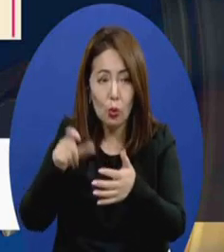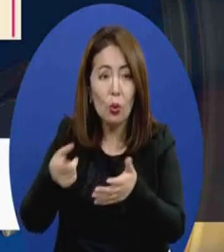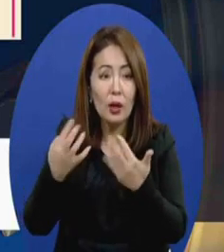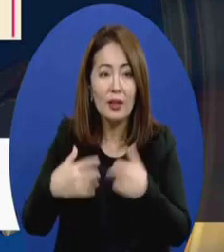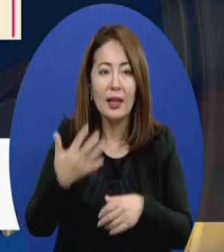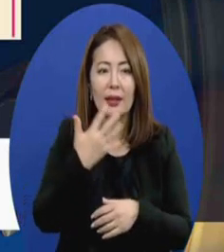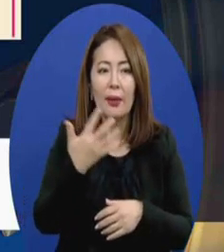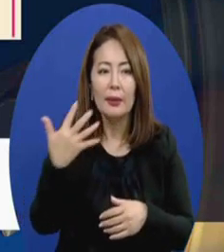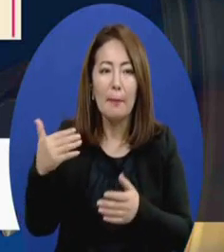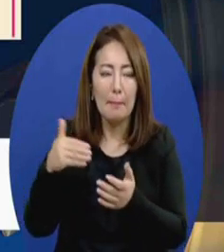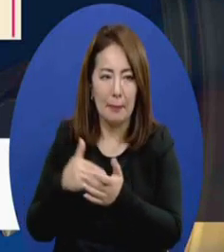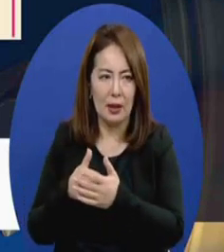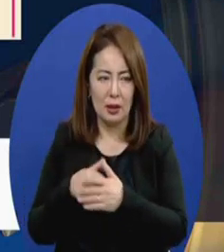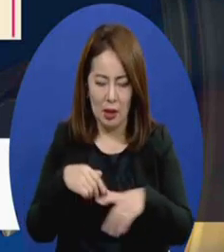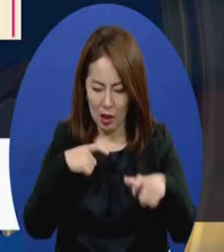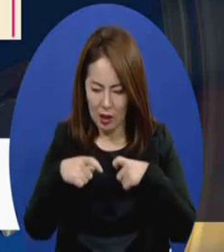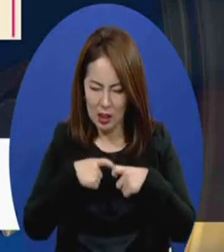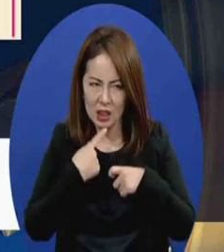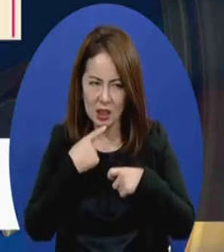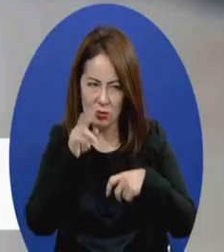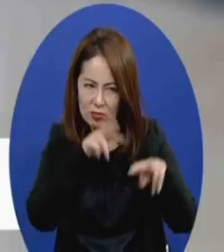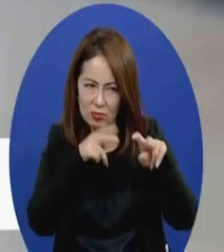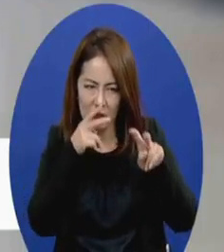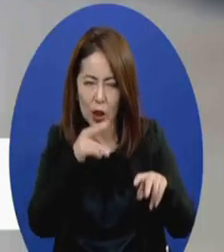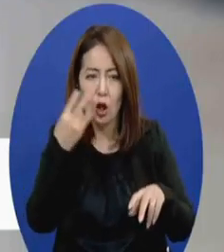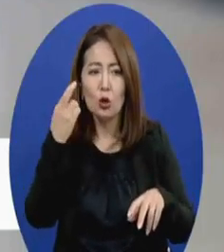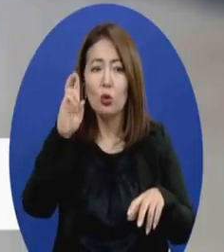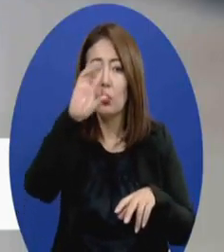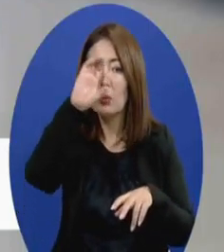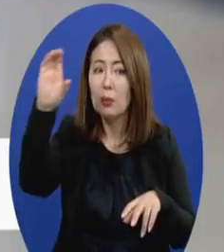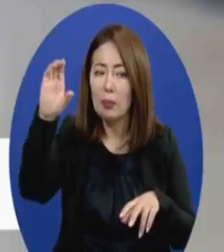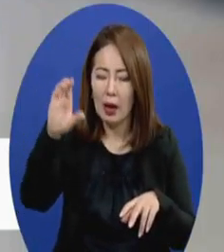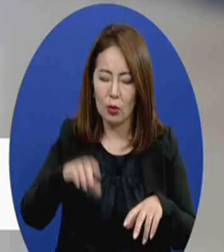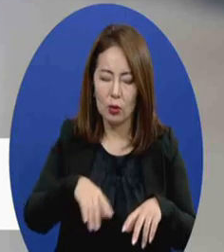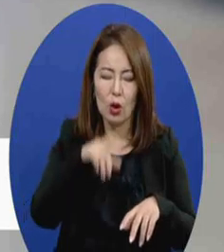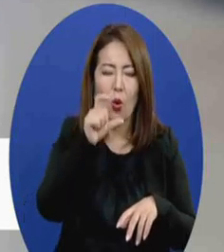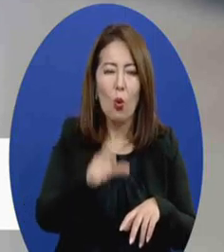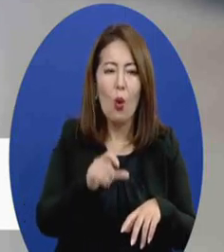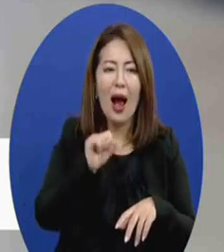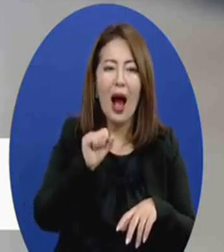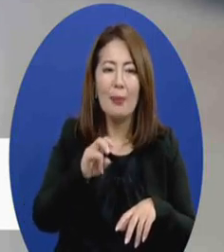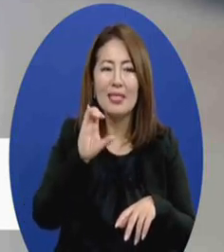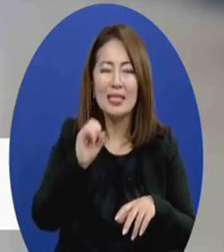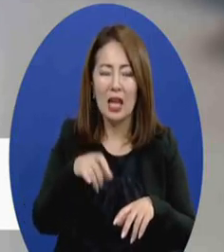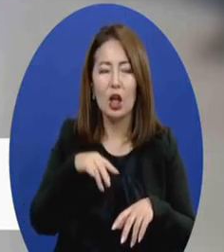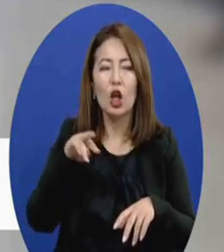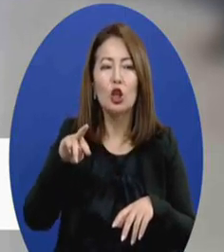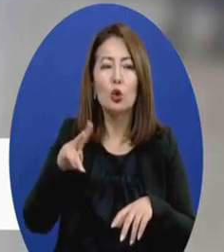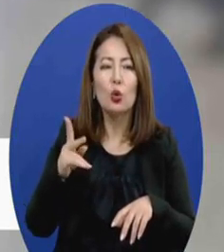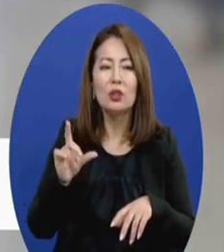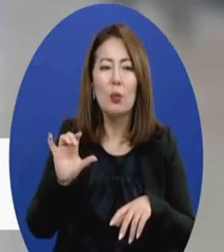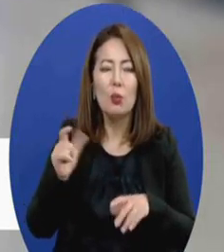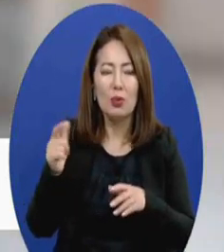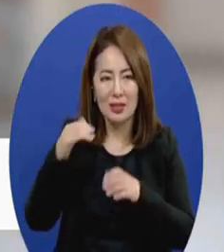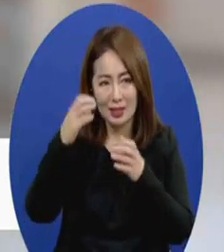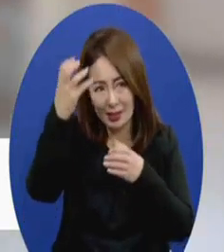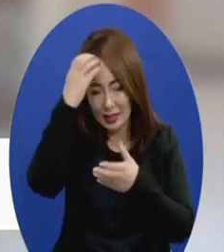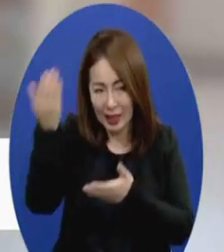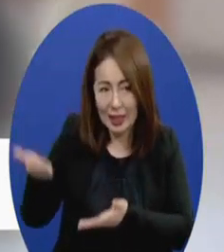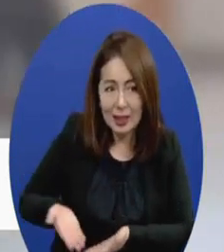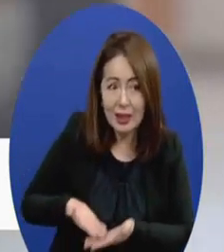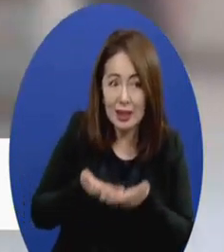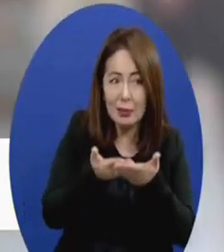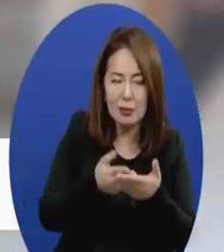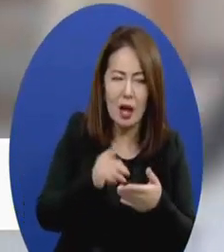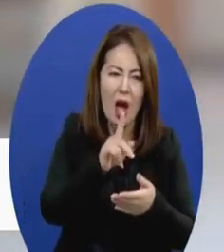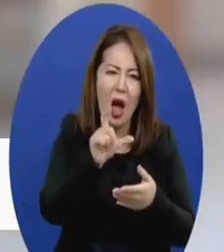байна. Эдийн засгийн хүндрэлтэй байгаа энэ үед нэгдсэн үндэсний байгууллагын хүн амын сангаас Лексембургийн засгийн газрын дэмжлэгтэйгээр COVID-19 цар тахлын үед